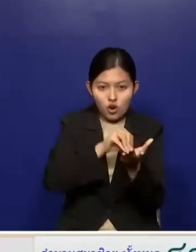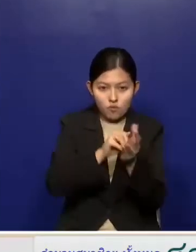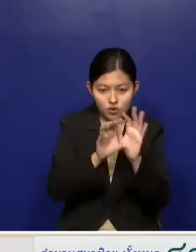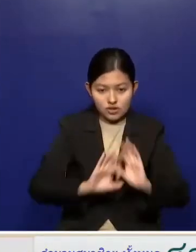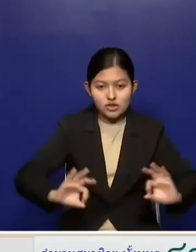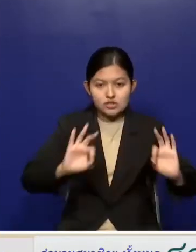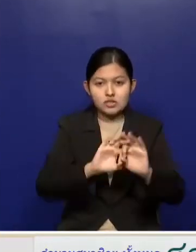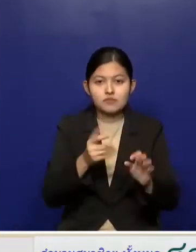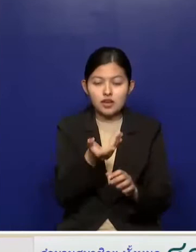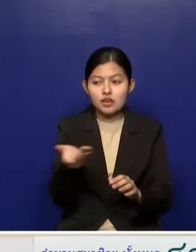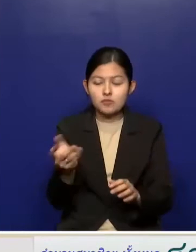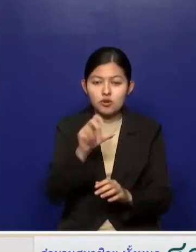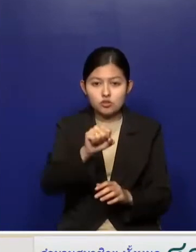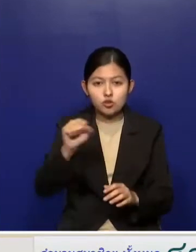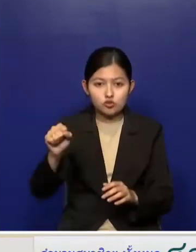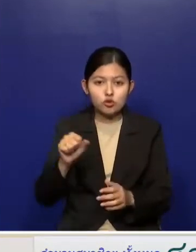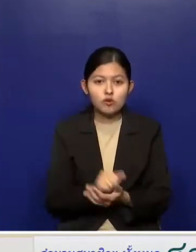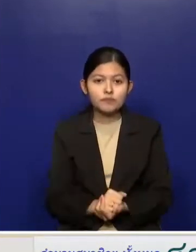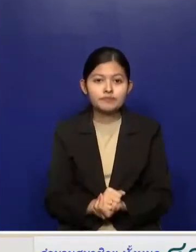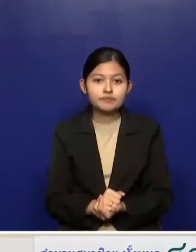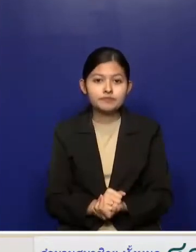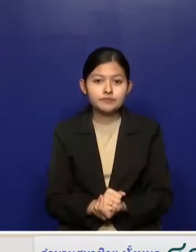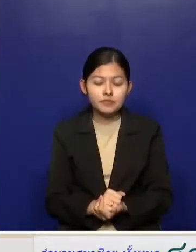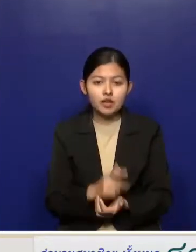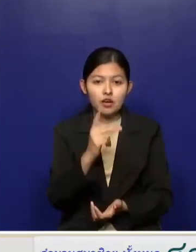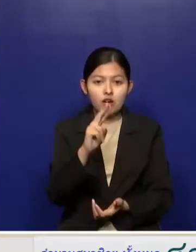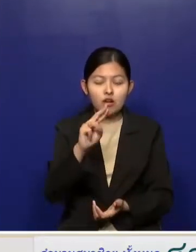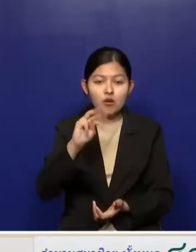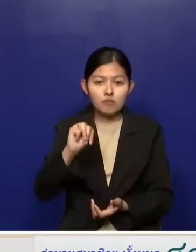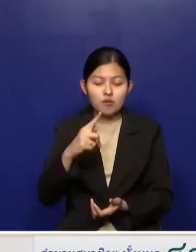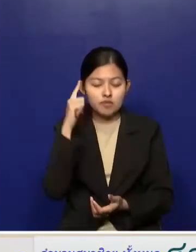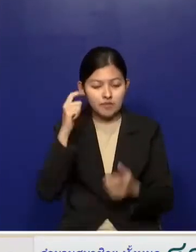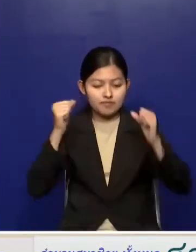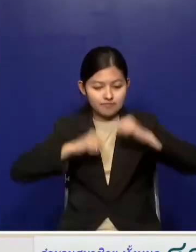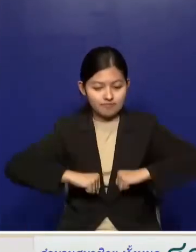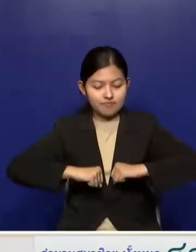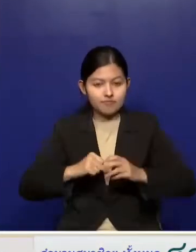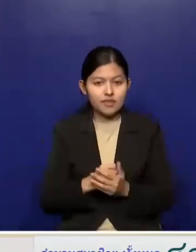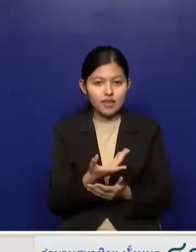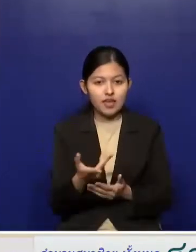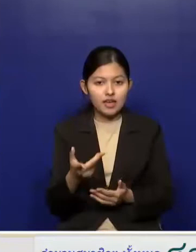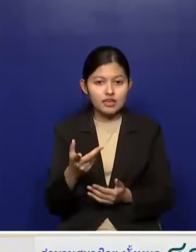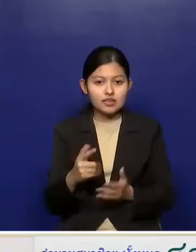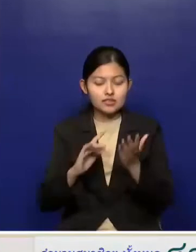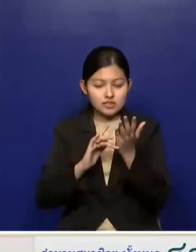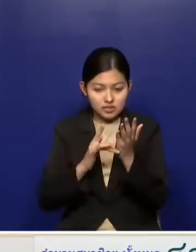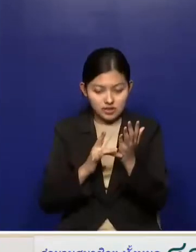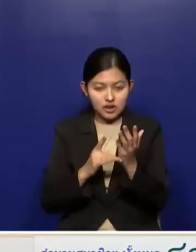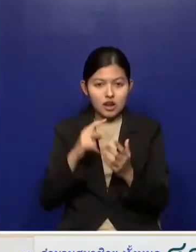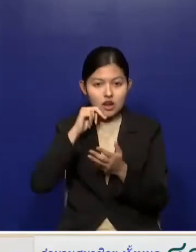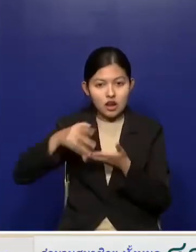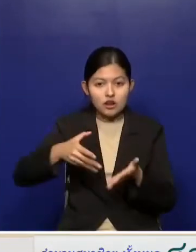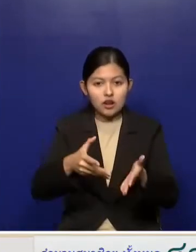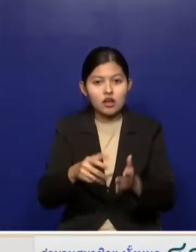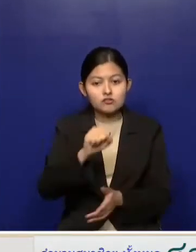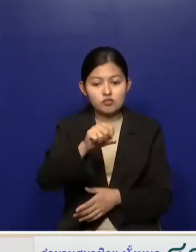ญ ดที่ท่านส.ส.ได้กรุณาพิปลายไปจริๆ้ค.ร.ม.เคยมีมัติ ให้สถาบัน สาระสนเทศสัยากรน้ำหอตวย่อว่า